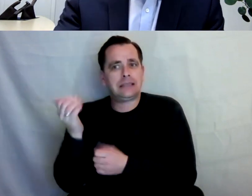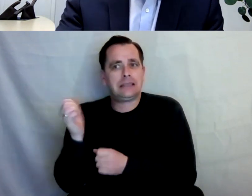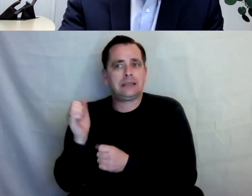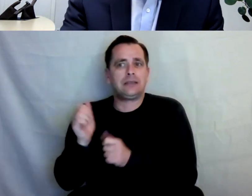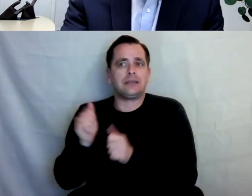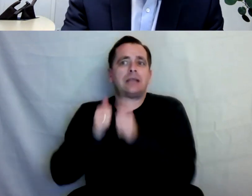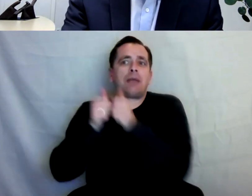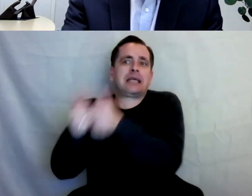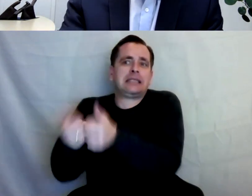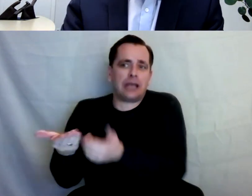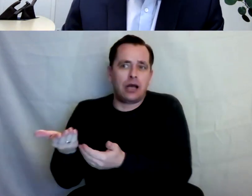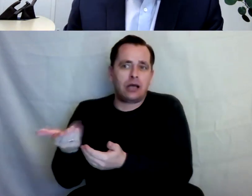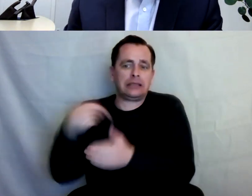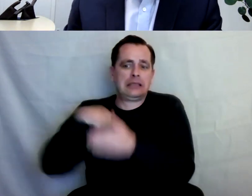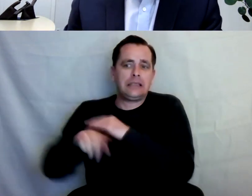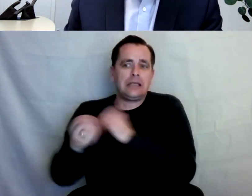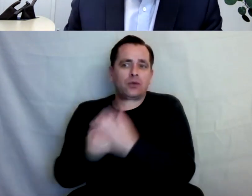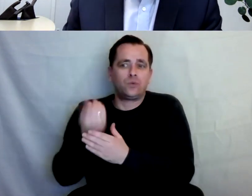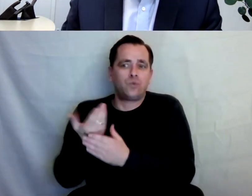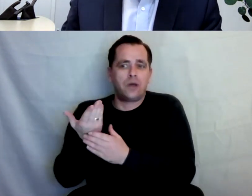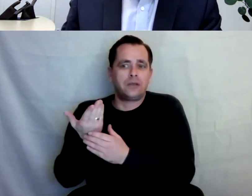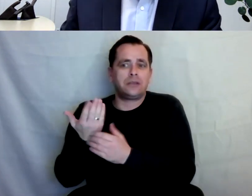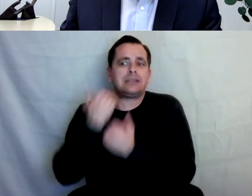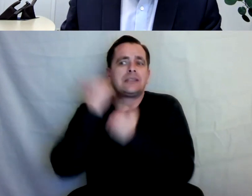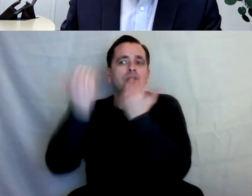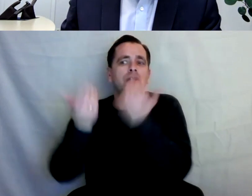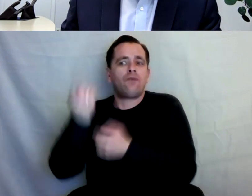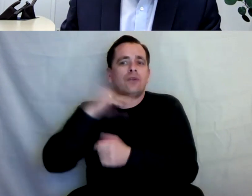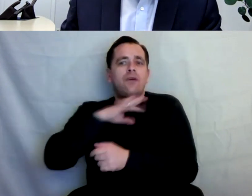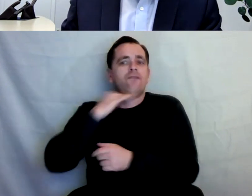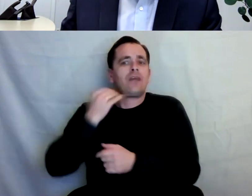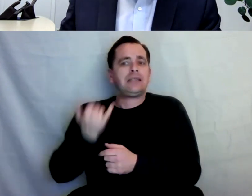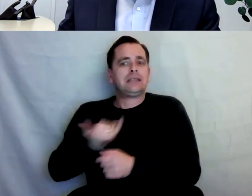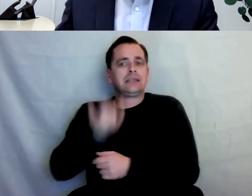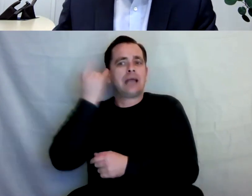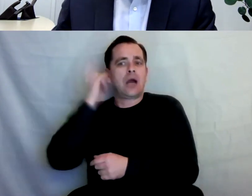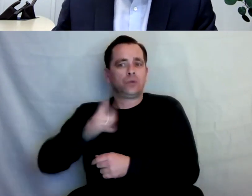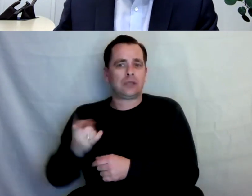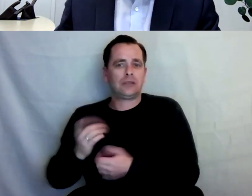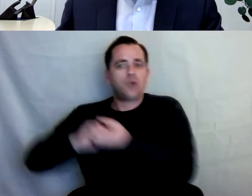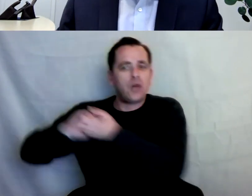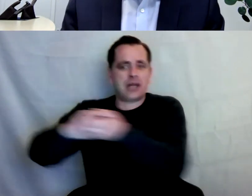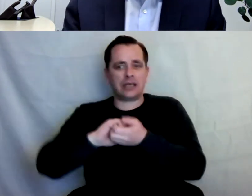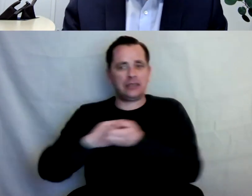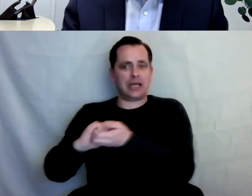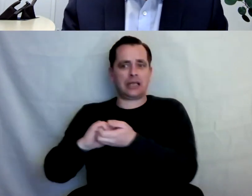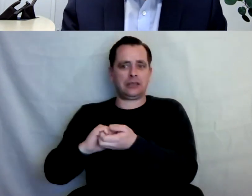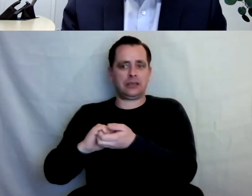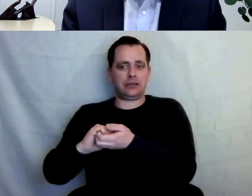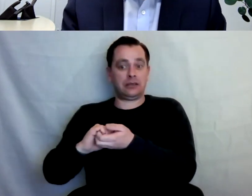eine Geschichte von mehreren Jahrhunderten. Dass wir eine Welle von extremer Solidarität nach wie vor haben in unserem